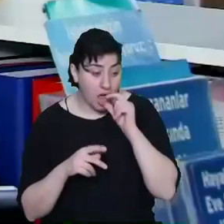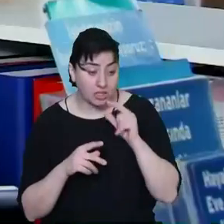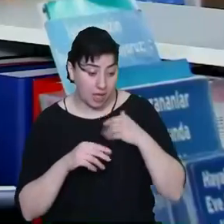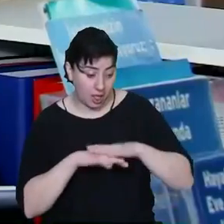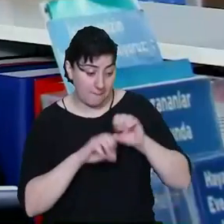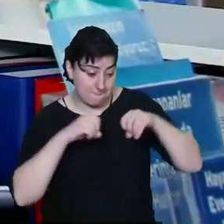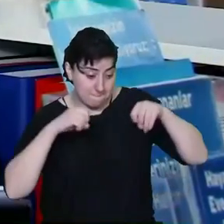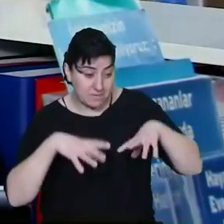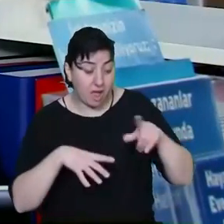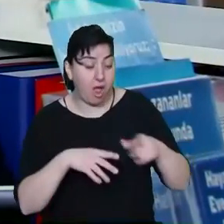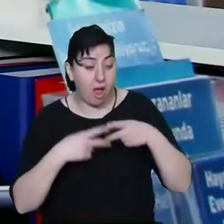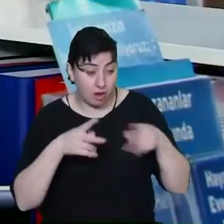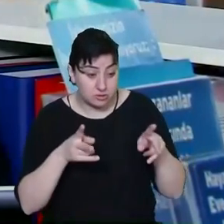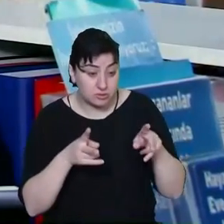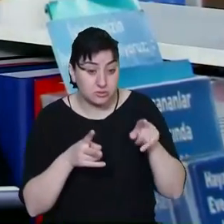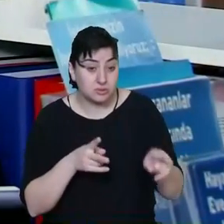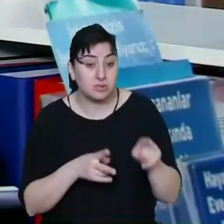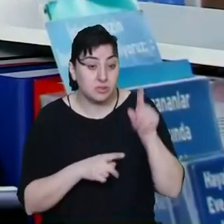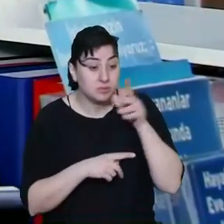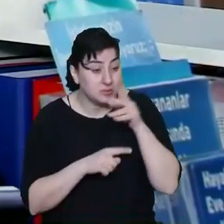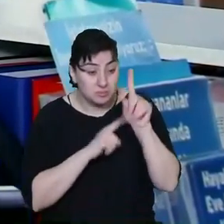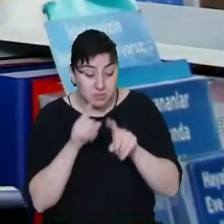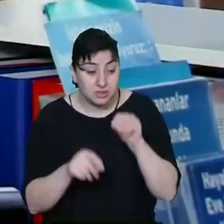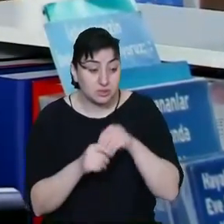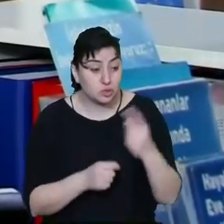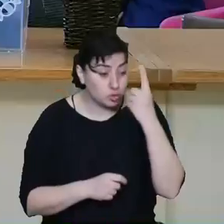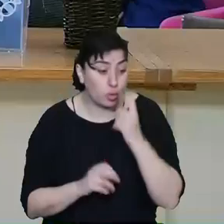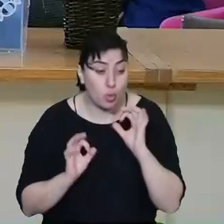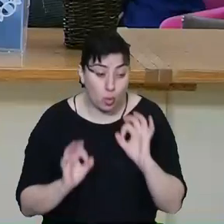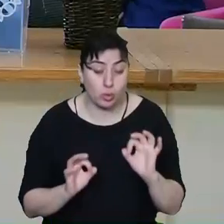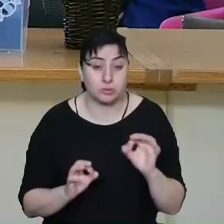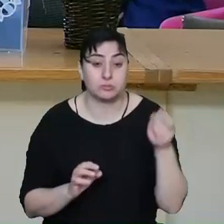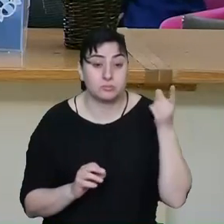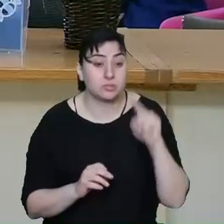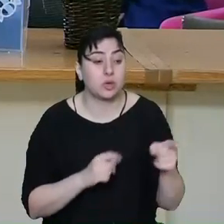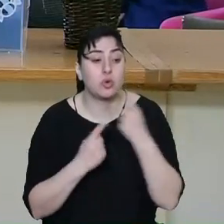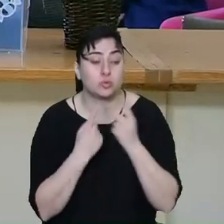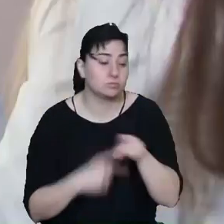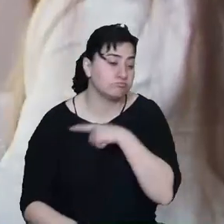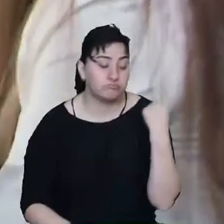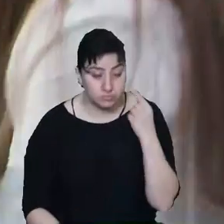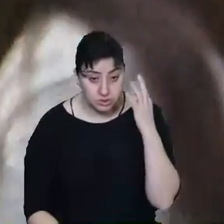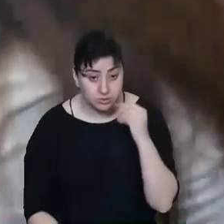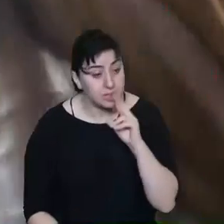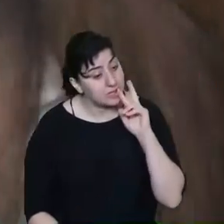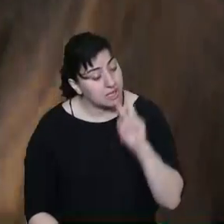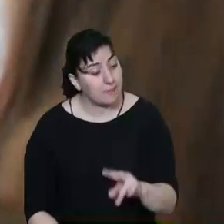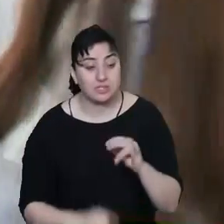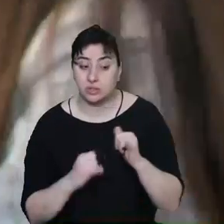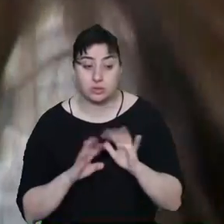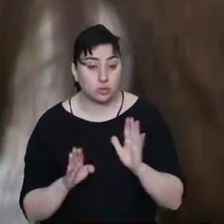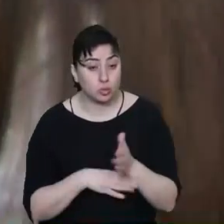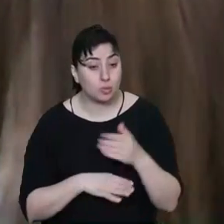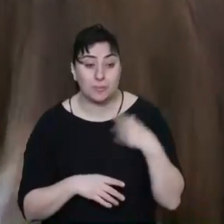açacağım. Eğer ağzını açtıktan sonra bilmece falan sormaya kalkışırsan seninle bir daha konuşmayacağım. Bak yemin ediyorum şaka